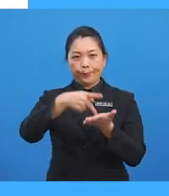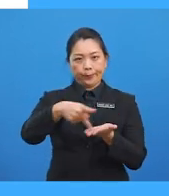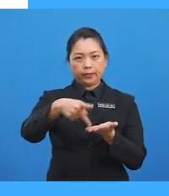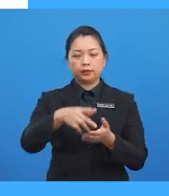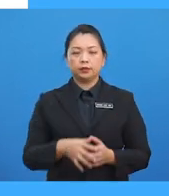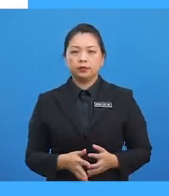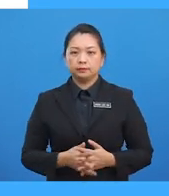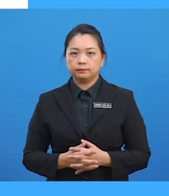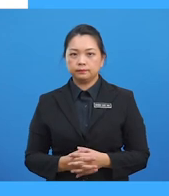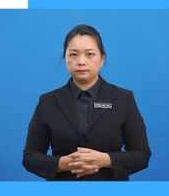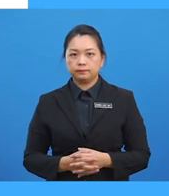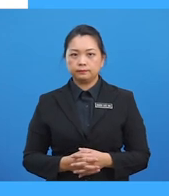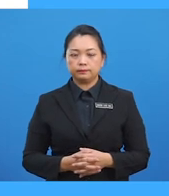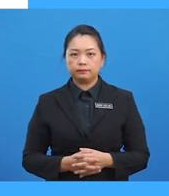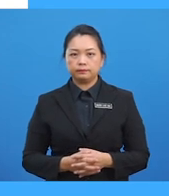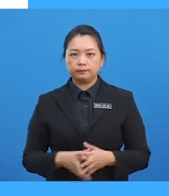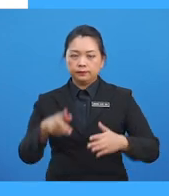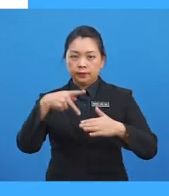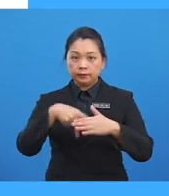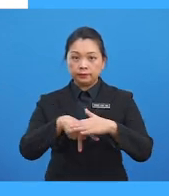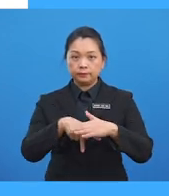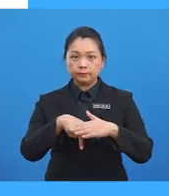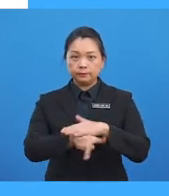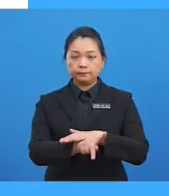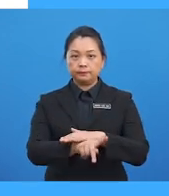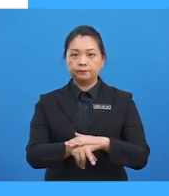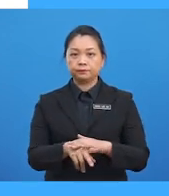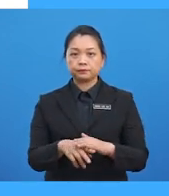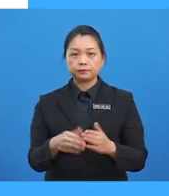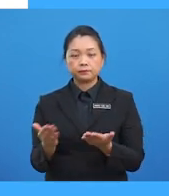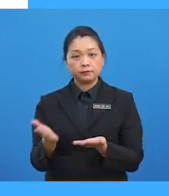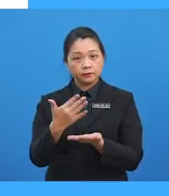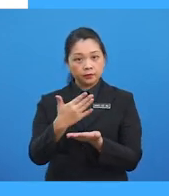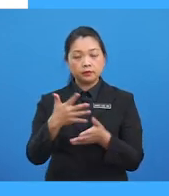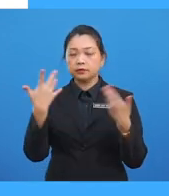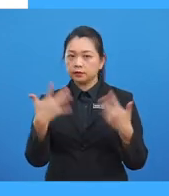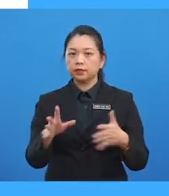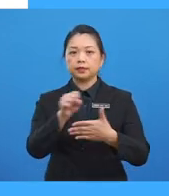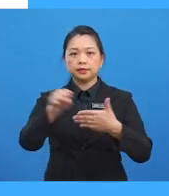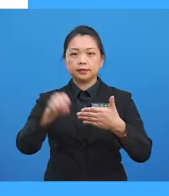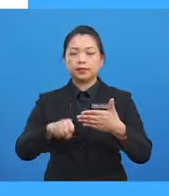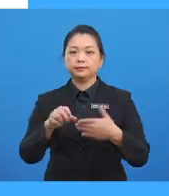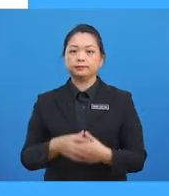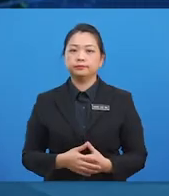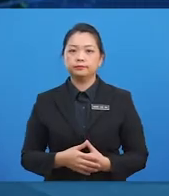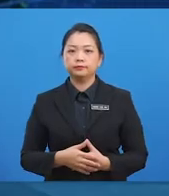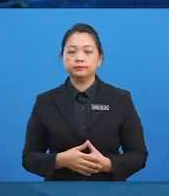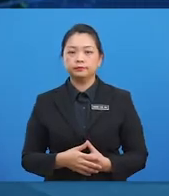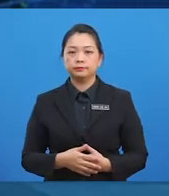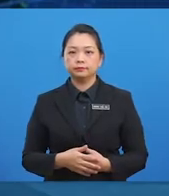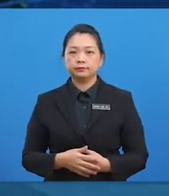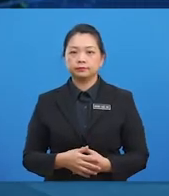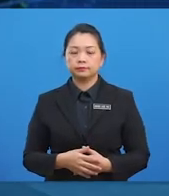pembayaran. Kelapan, cetak halaman pengesahan setelah selesai pemfailan.